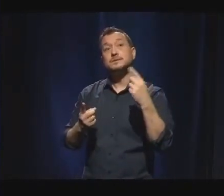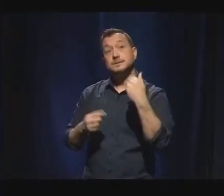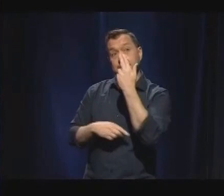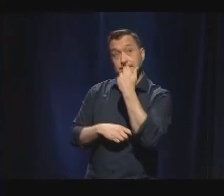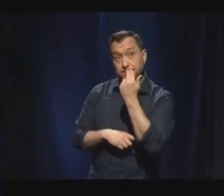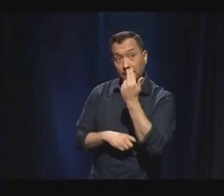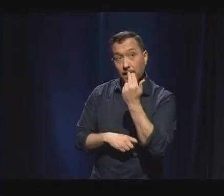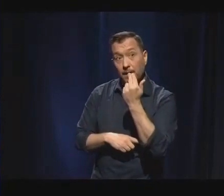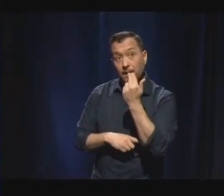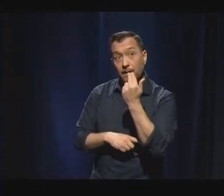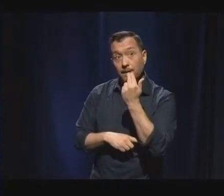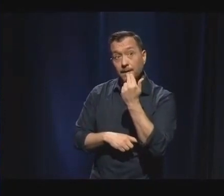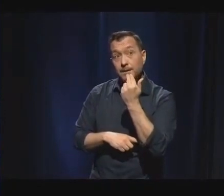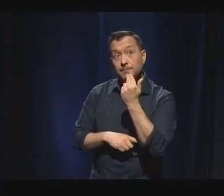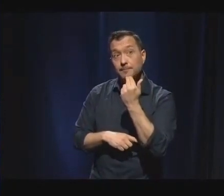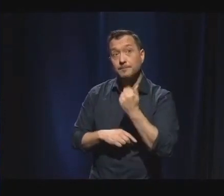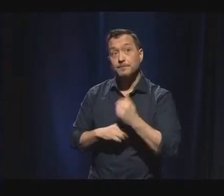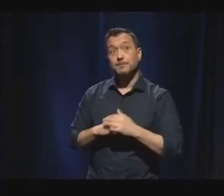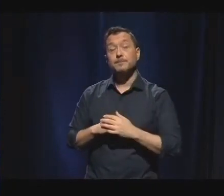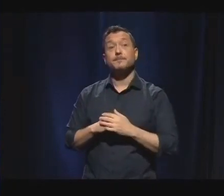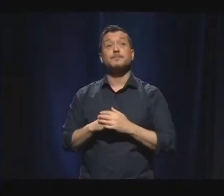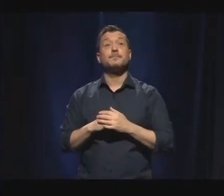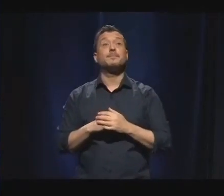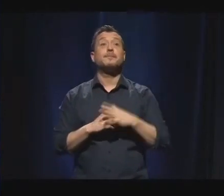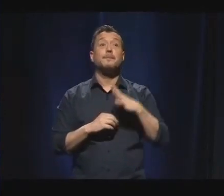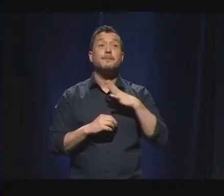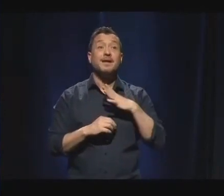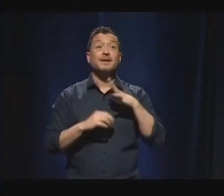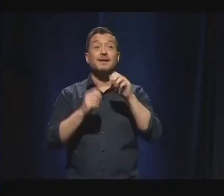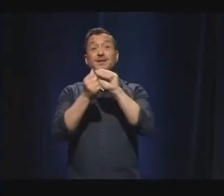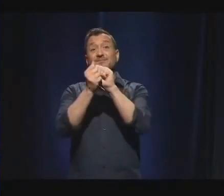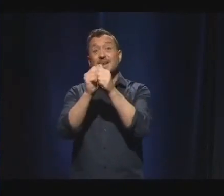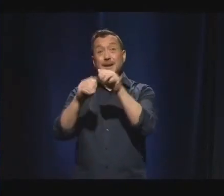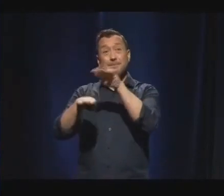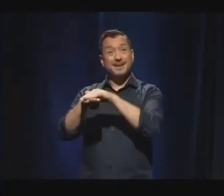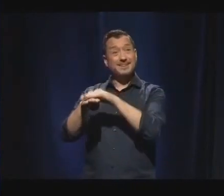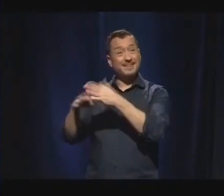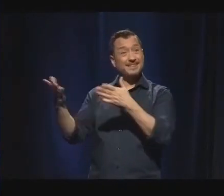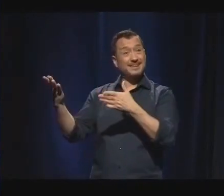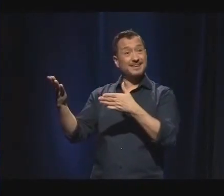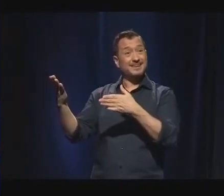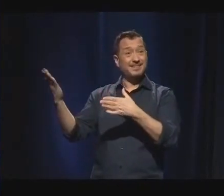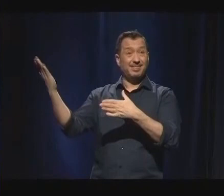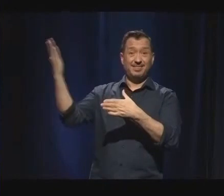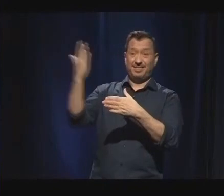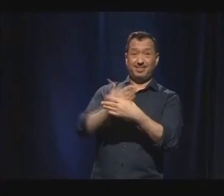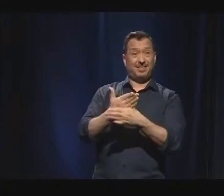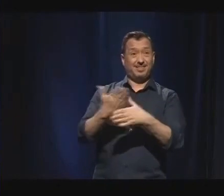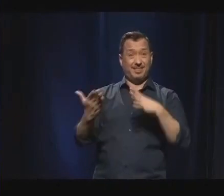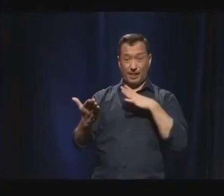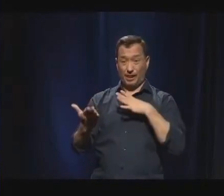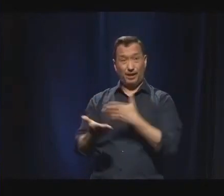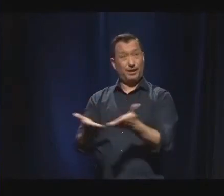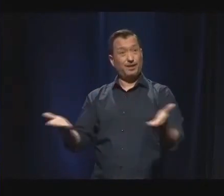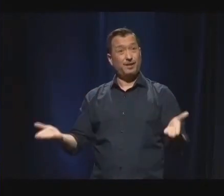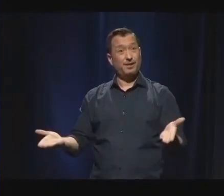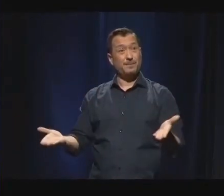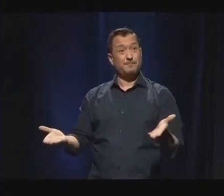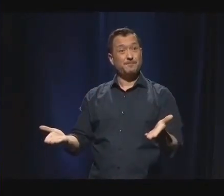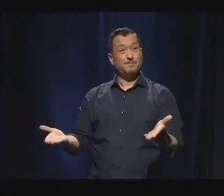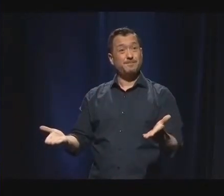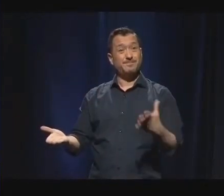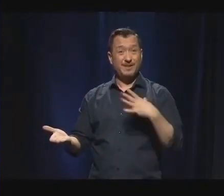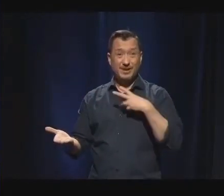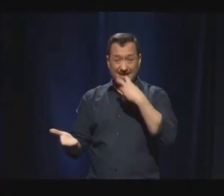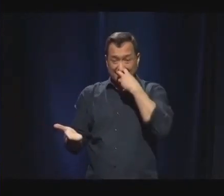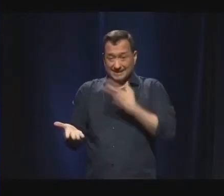Maintenant, le variant britannique là, est malheureusement présent dans certaines régions, puis il y a un risque